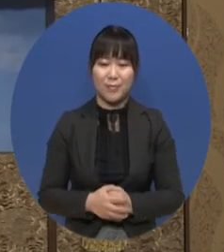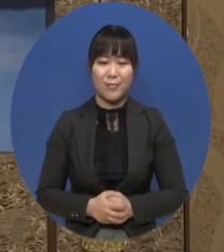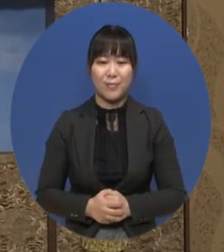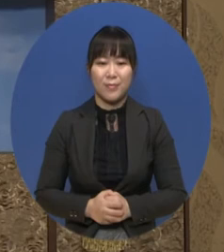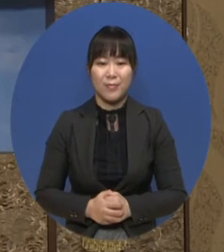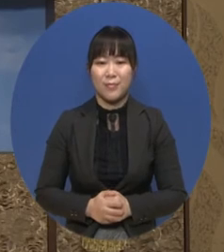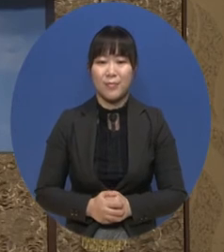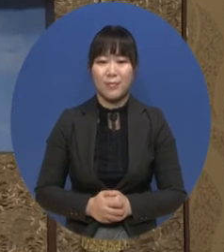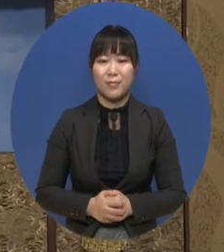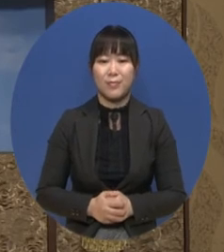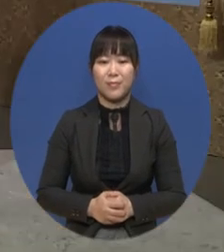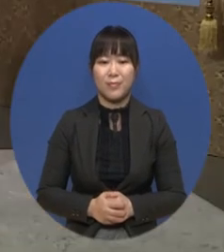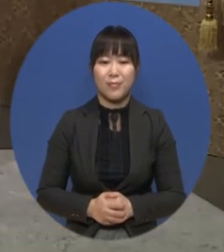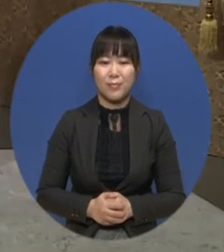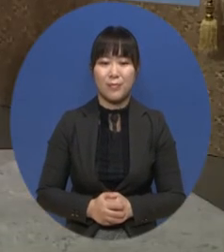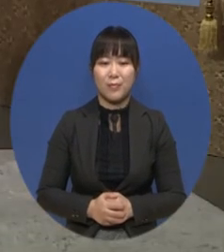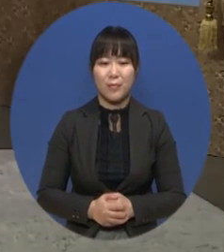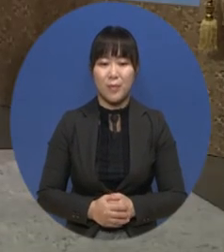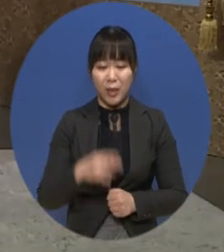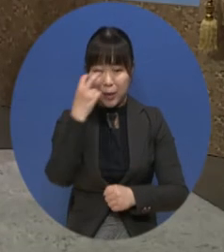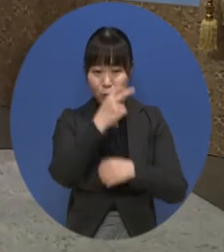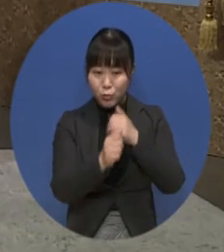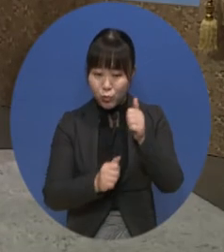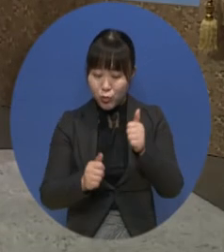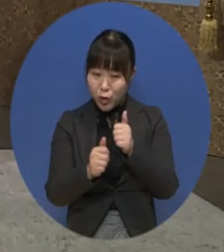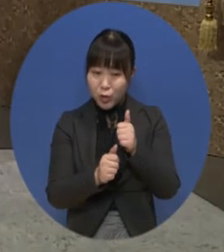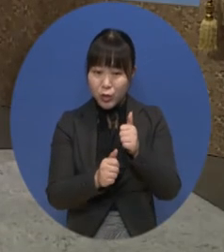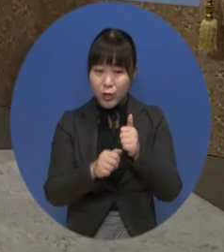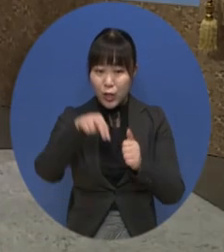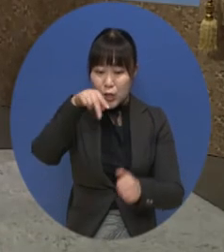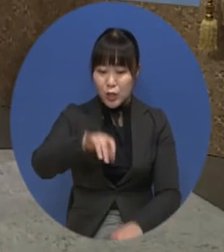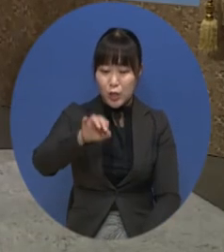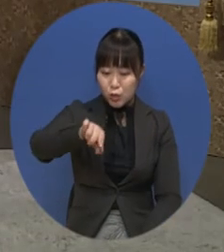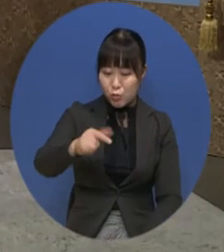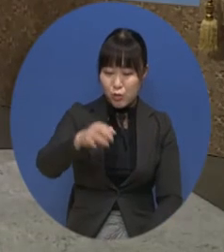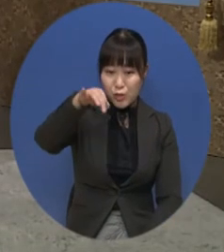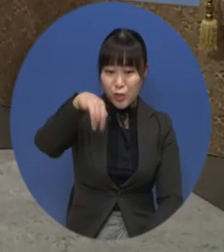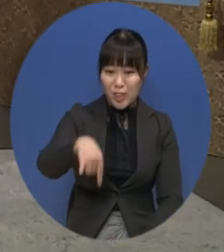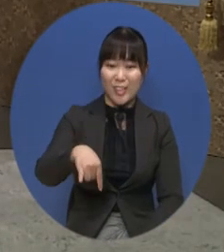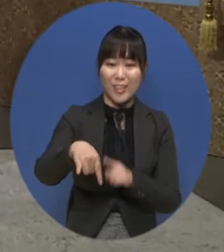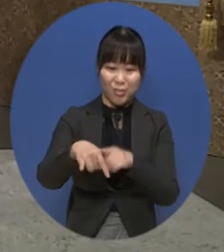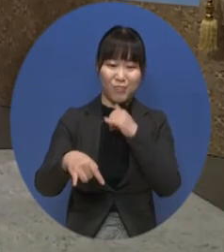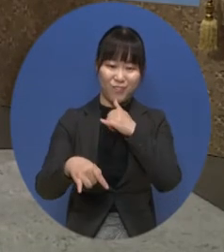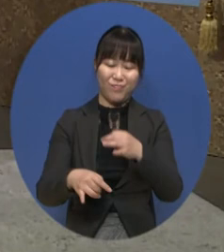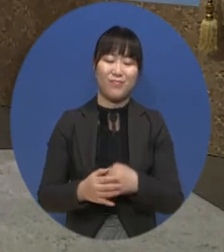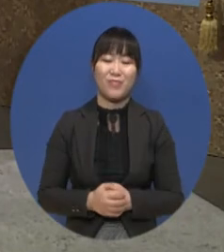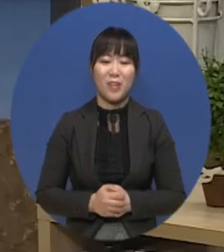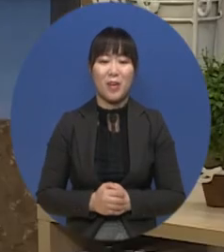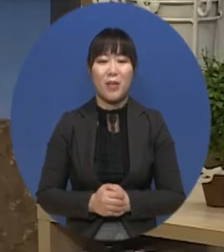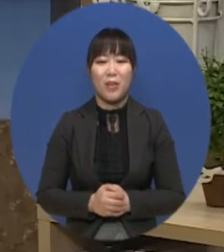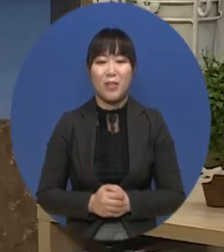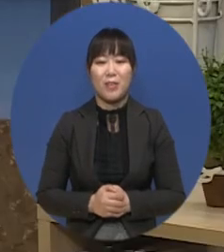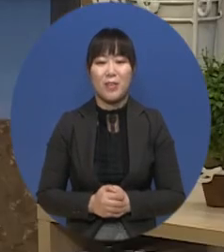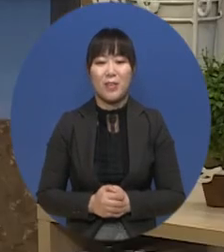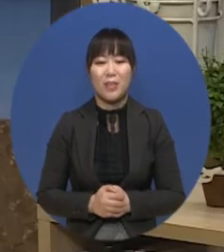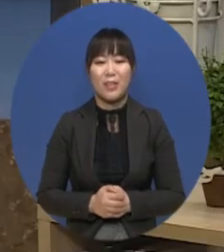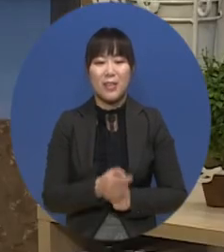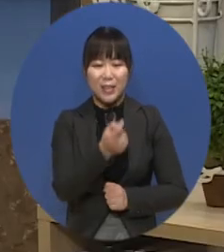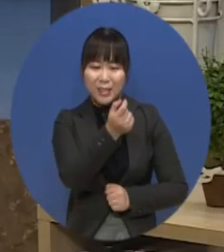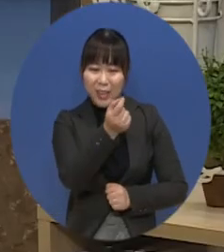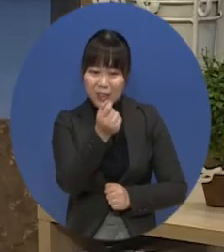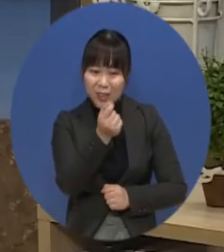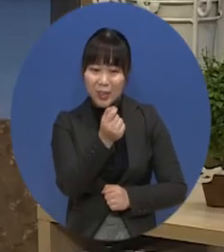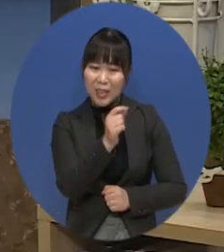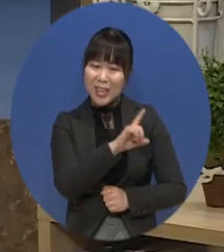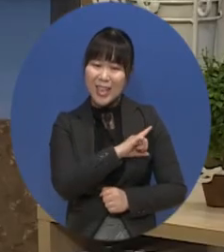생각입니다. 아, 네, 그 감수위원들 분들을 시운이라고 네, 칭하나 보네요. 시운이라고. 아, 그러니까 이